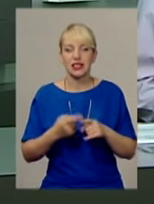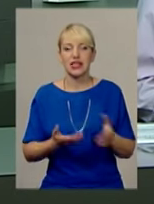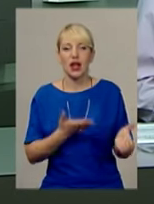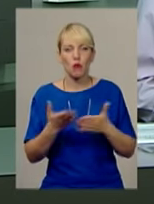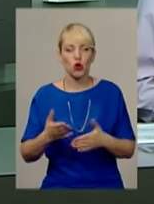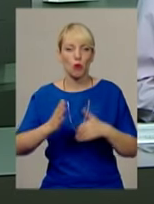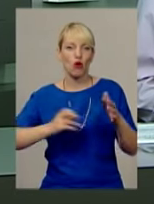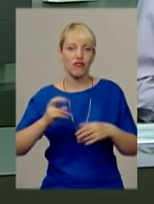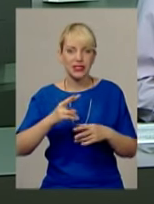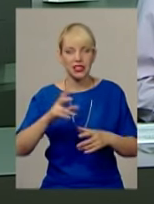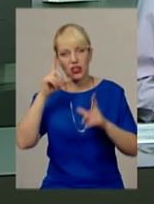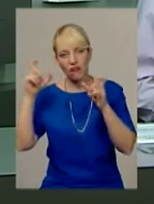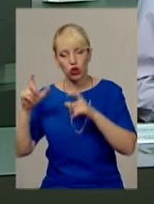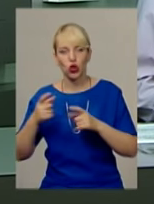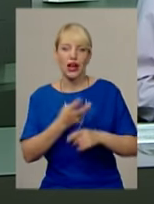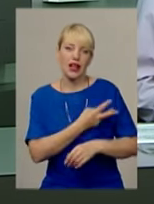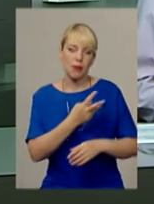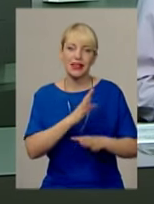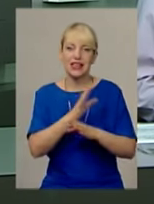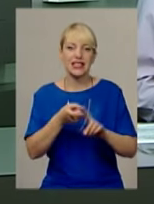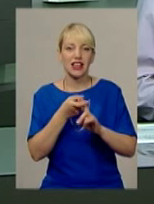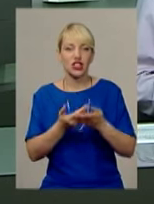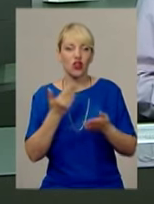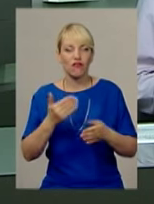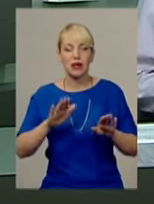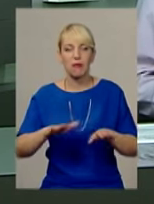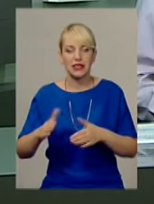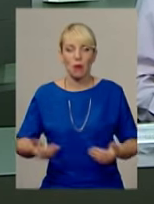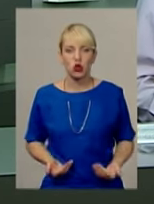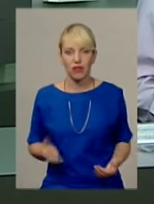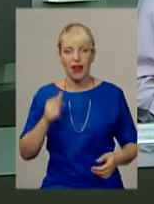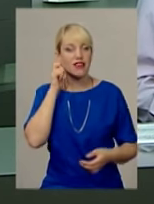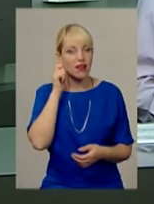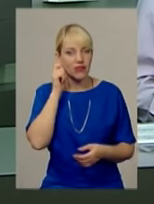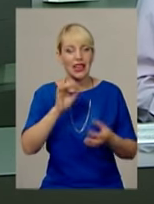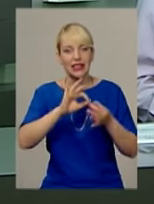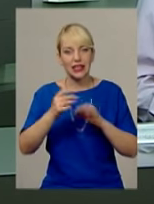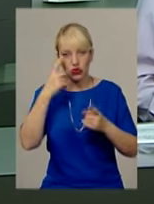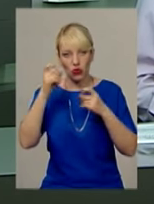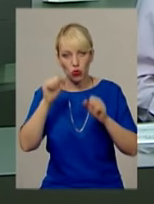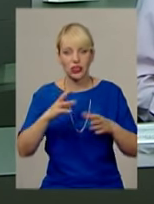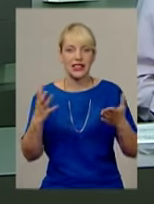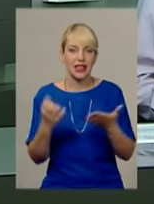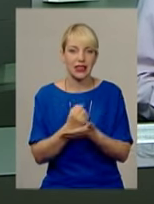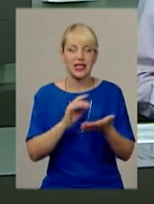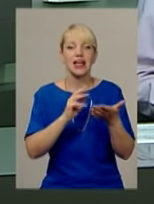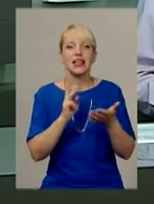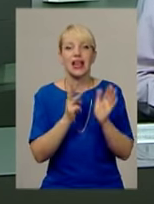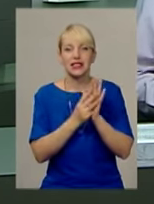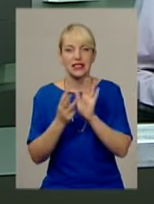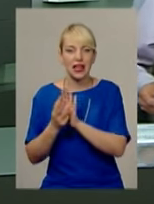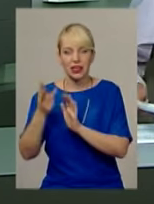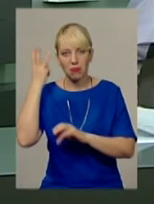професійні фотографи і аматори незалежно від місця проживання та віку. Детальнішу інформацію можна дізнатись на сайті Хмельницької міської